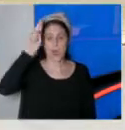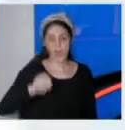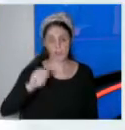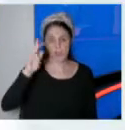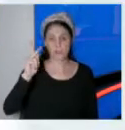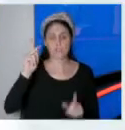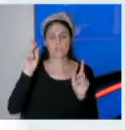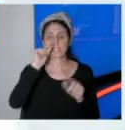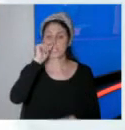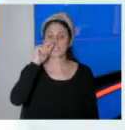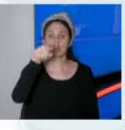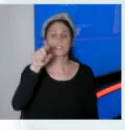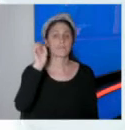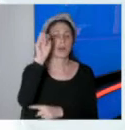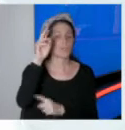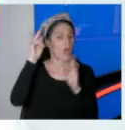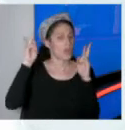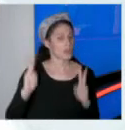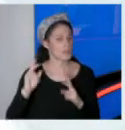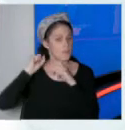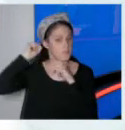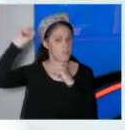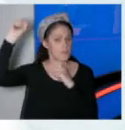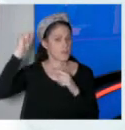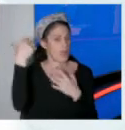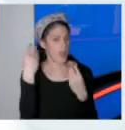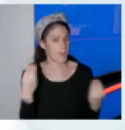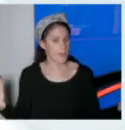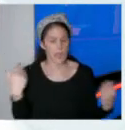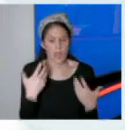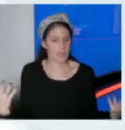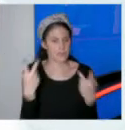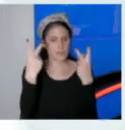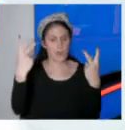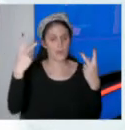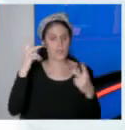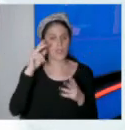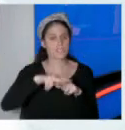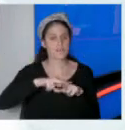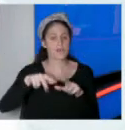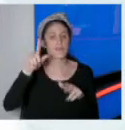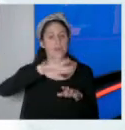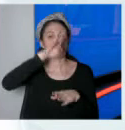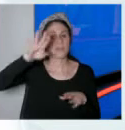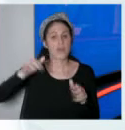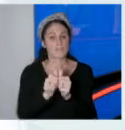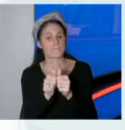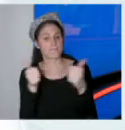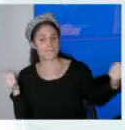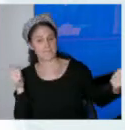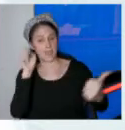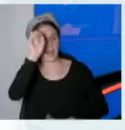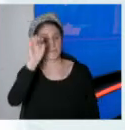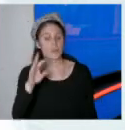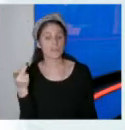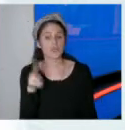הבאים. ברמזור הזה נתקענו מספיק, אין ממש משמעות לצבעים, ולכן גבעתיים תיפרד ממודל הרמזור שמת עוד